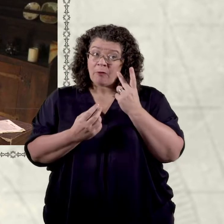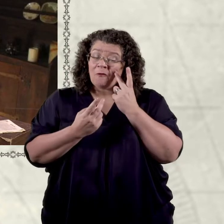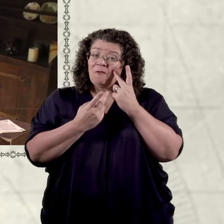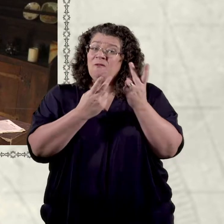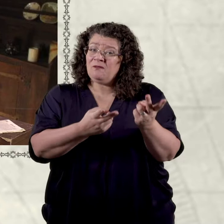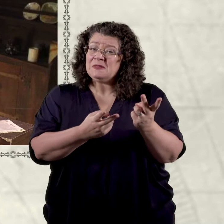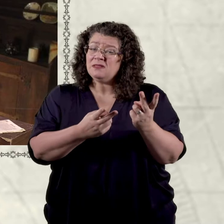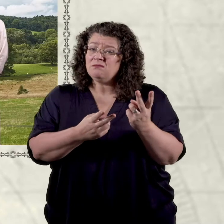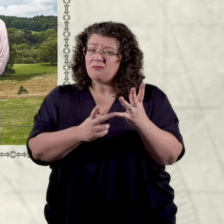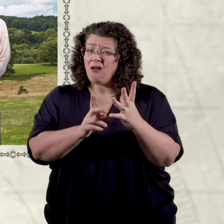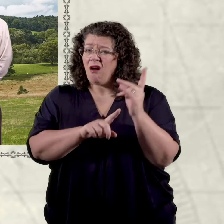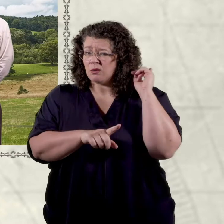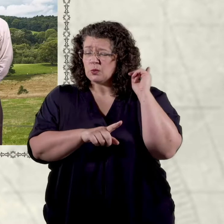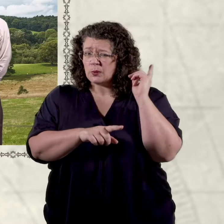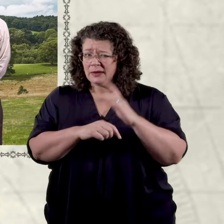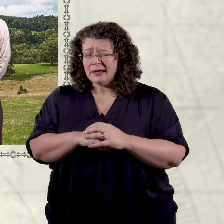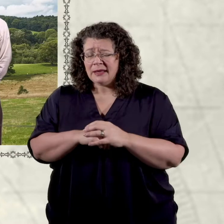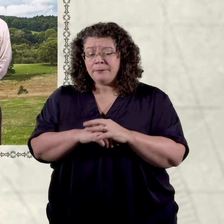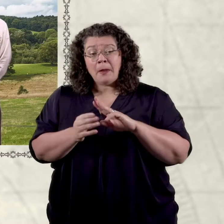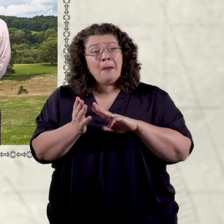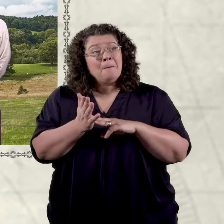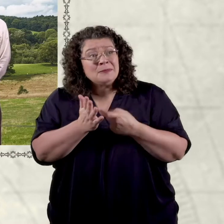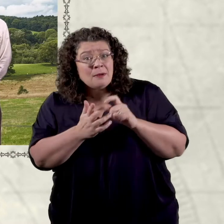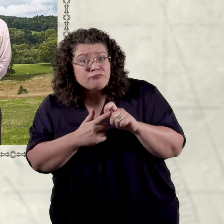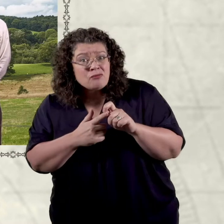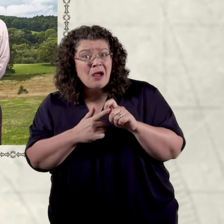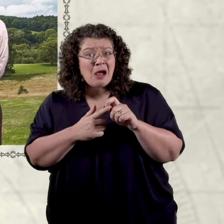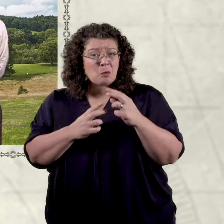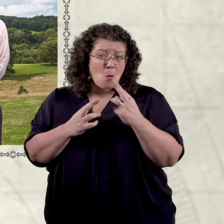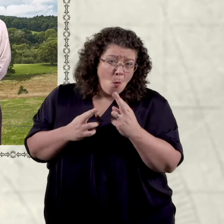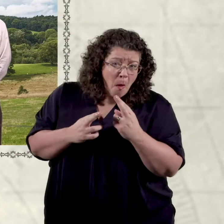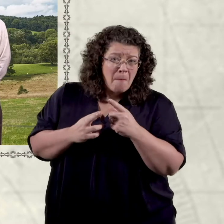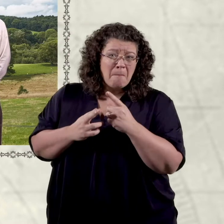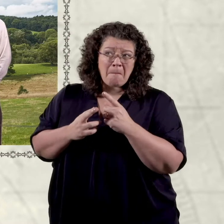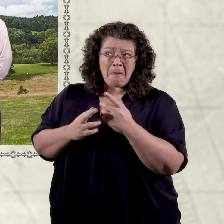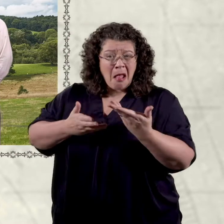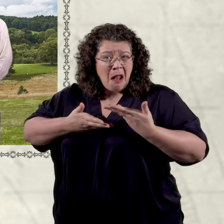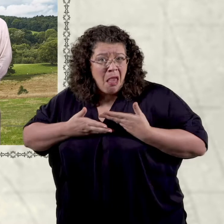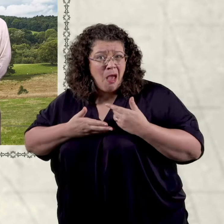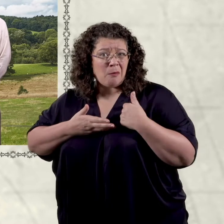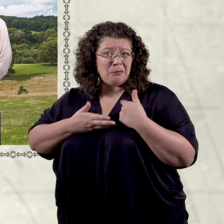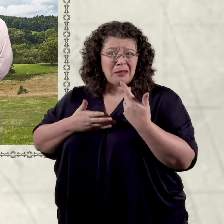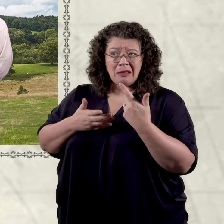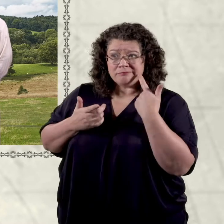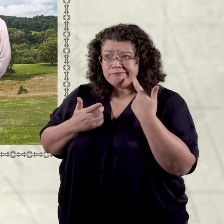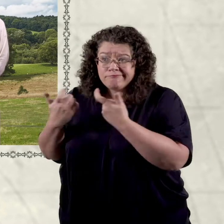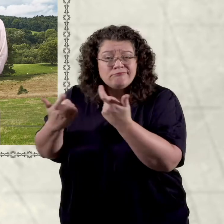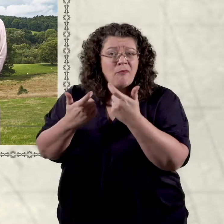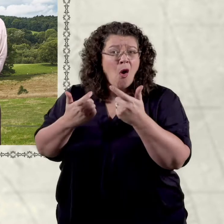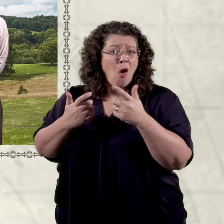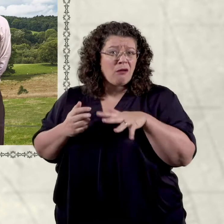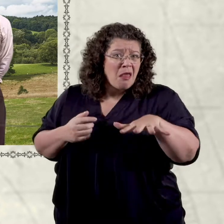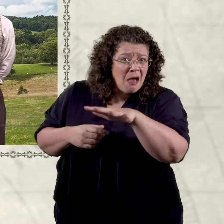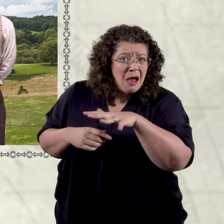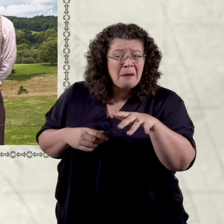dwytha. Mr Price, o'n i'n gobeithio fes chi'n gadael i fi hela ar eich tir chi. Hela gwningod,